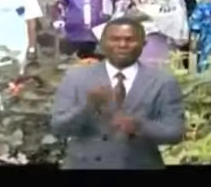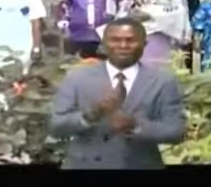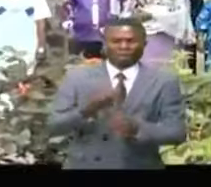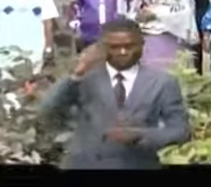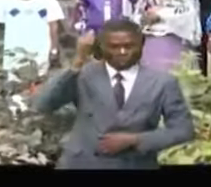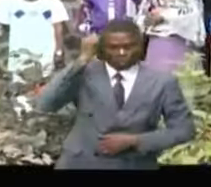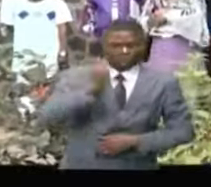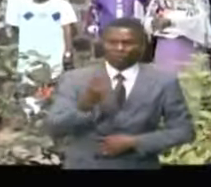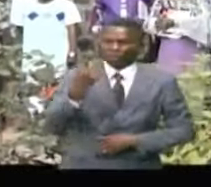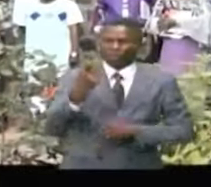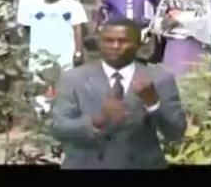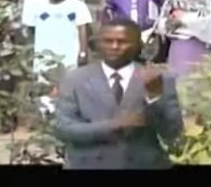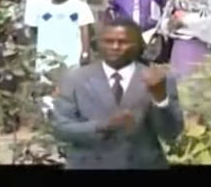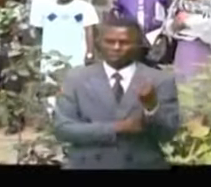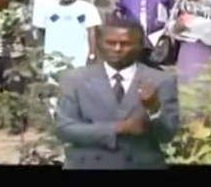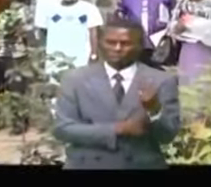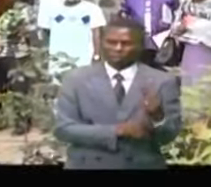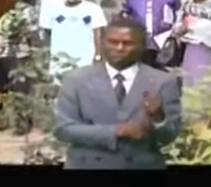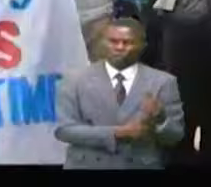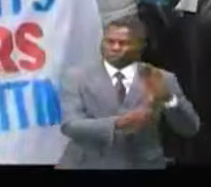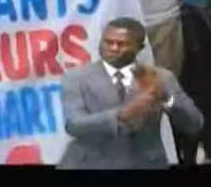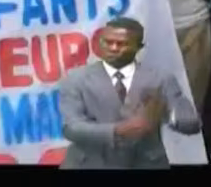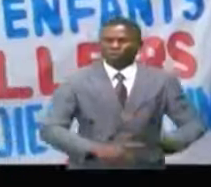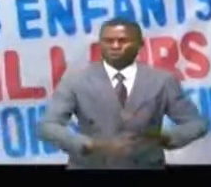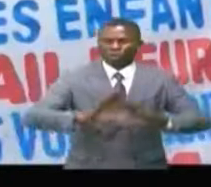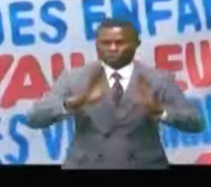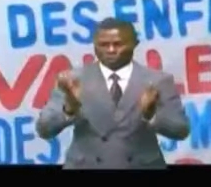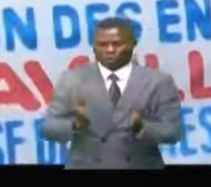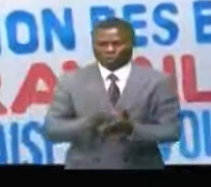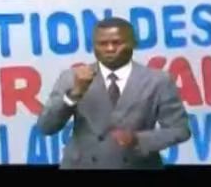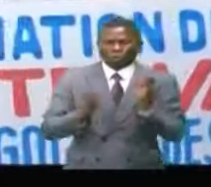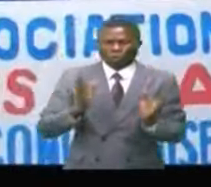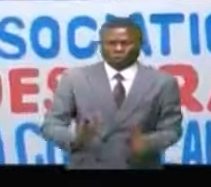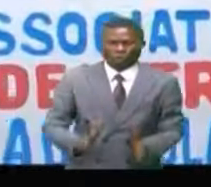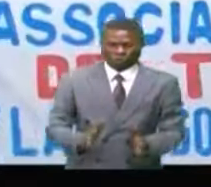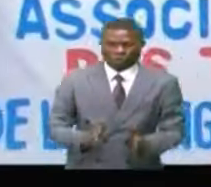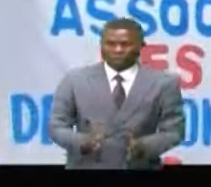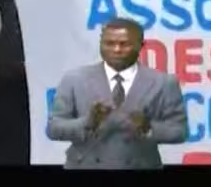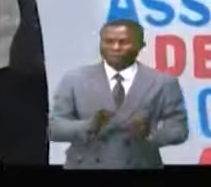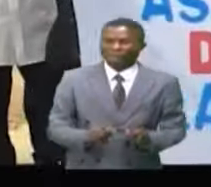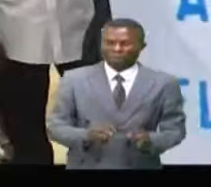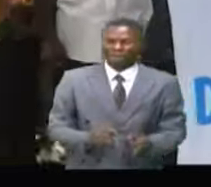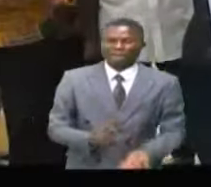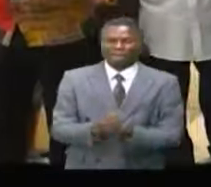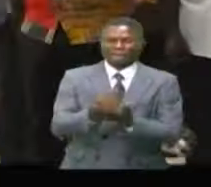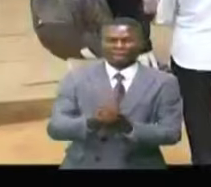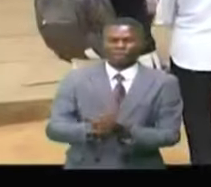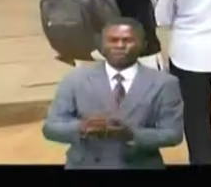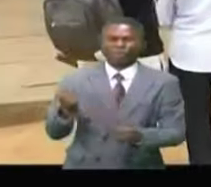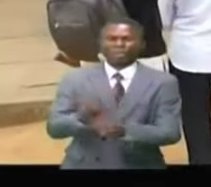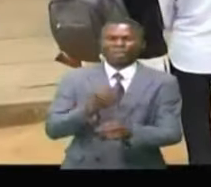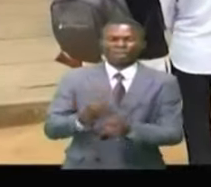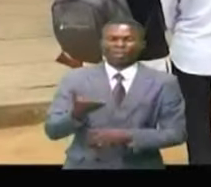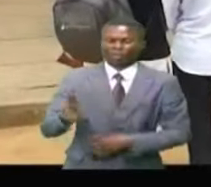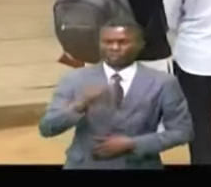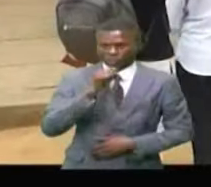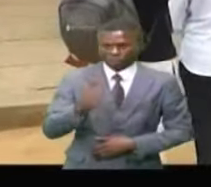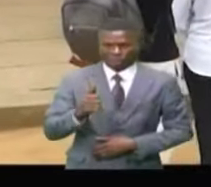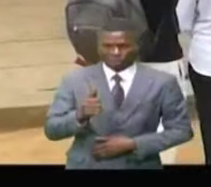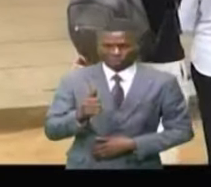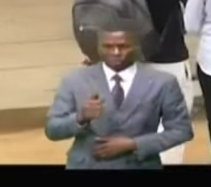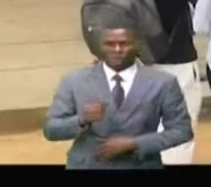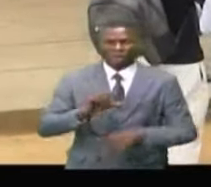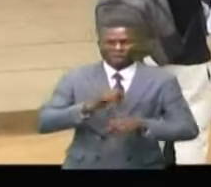un individu identifié d'une agence dénommée Courage aurait un impact négatif sur la CVM. Cela